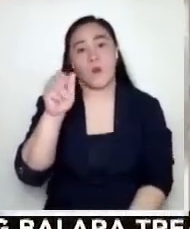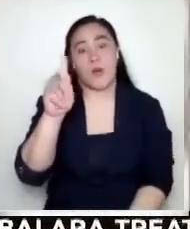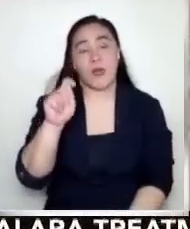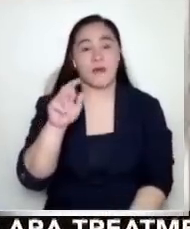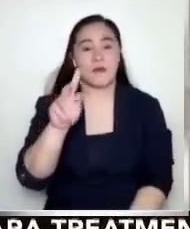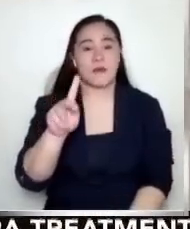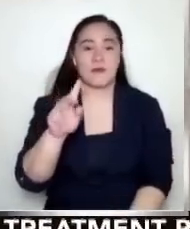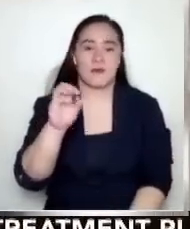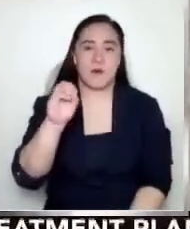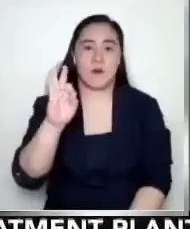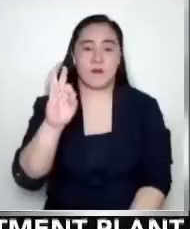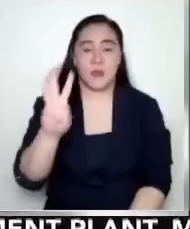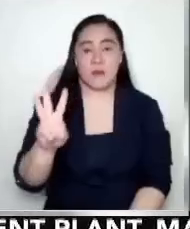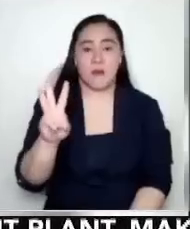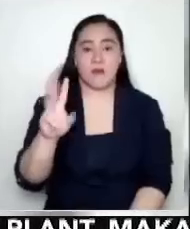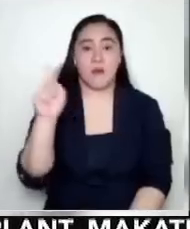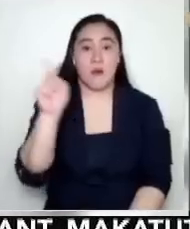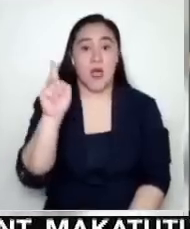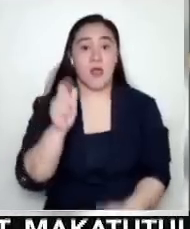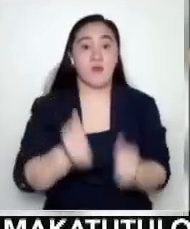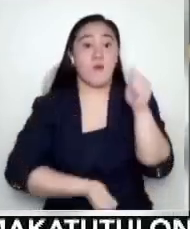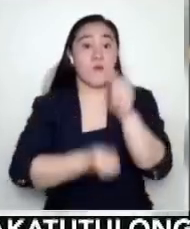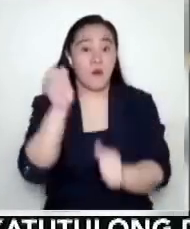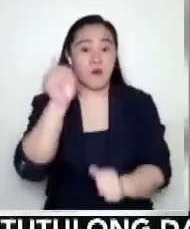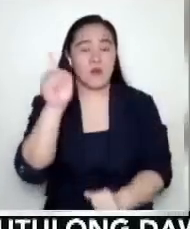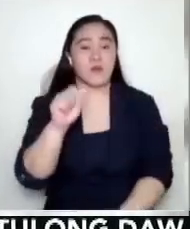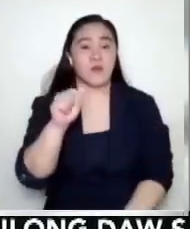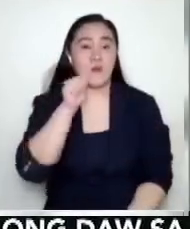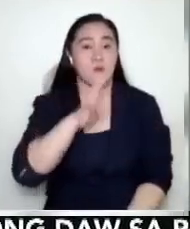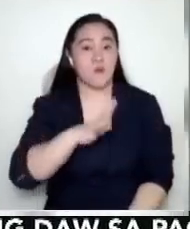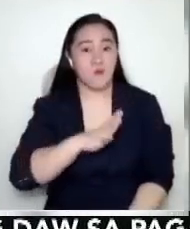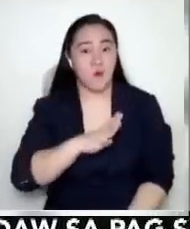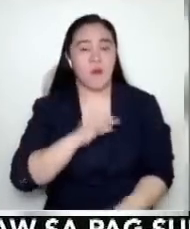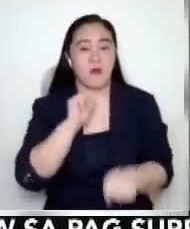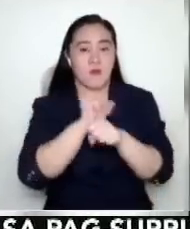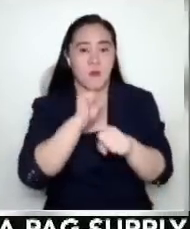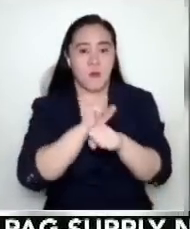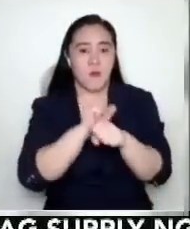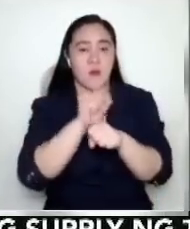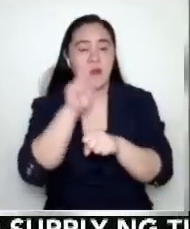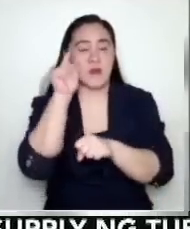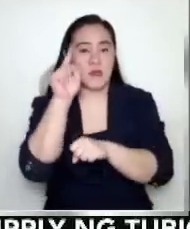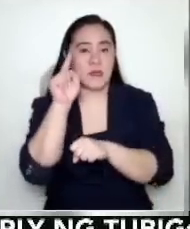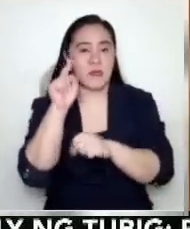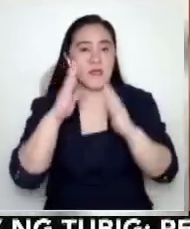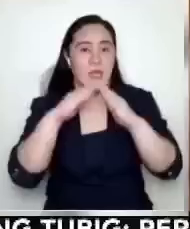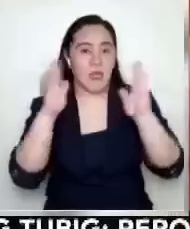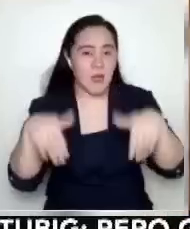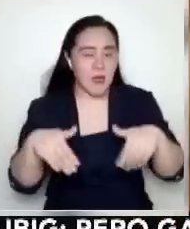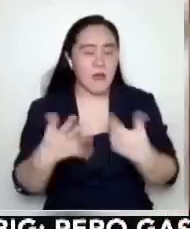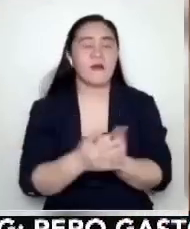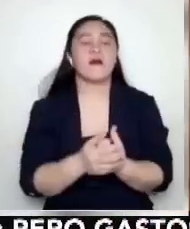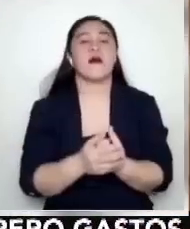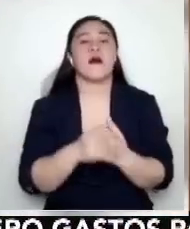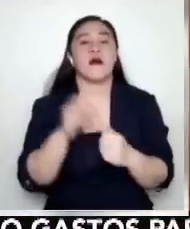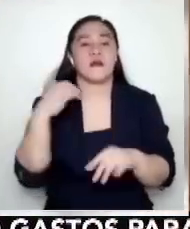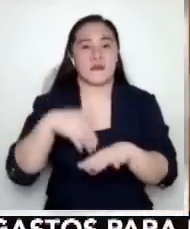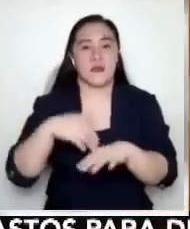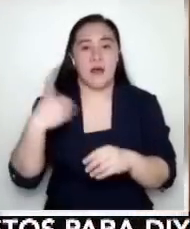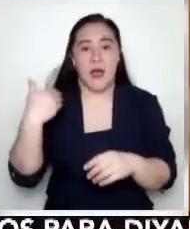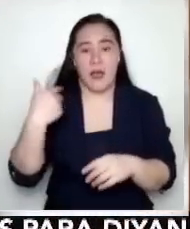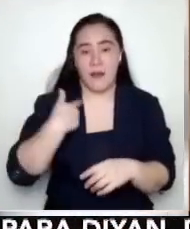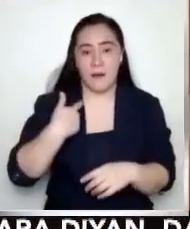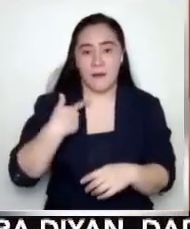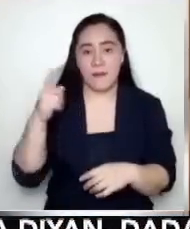kanila ay mga babaeng domestic workers. Nakatakdang pag-aralan ng gobyerno ang bilateral labor agreement ng Pilipinas at Kuwait